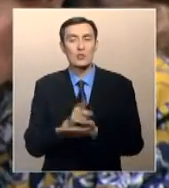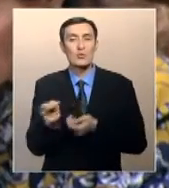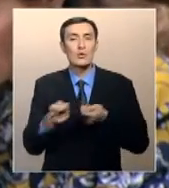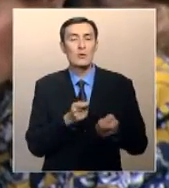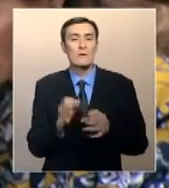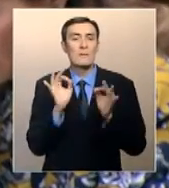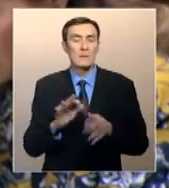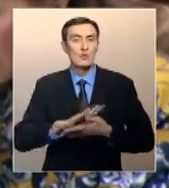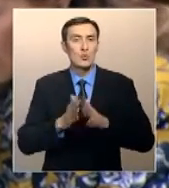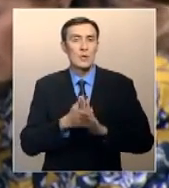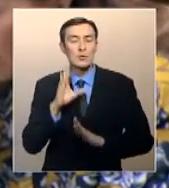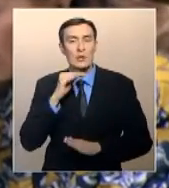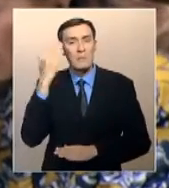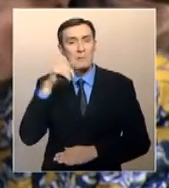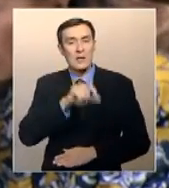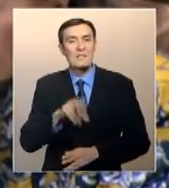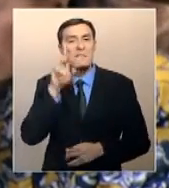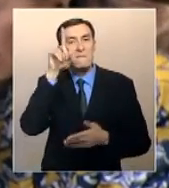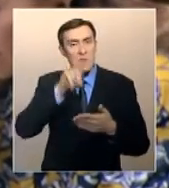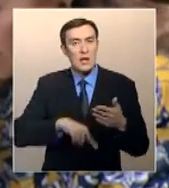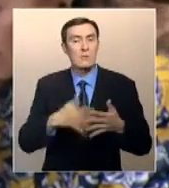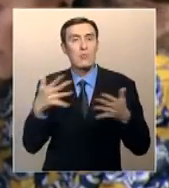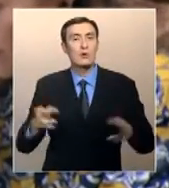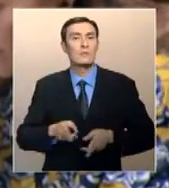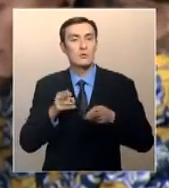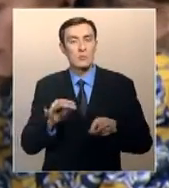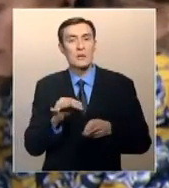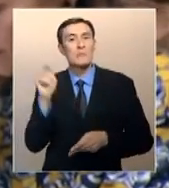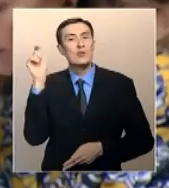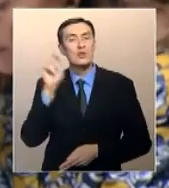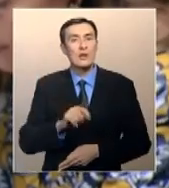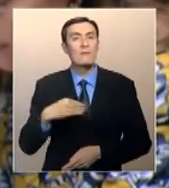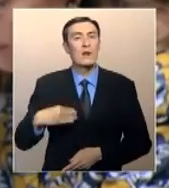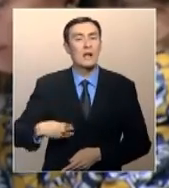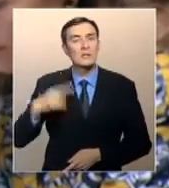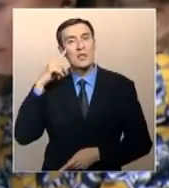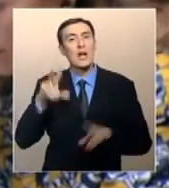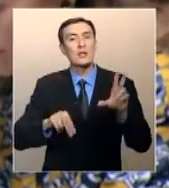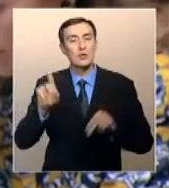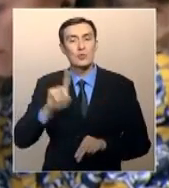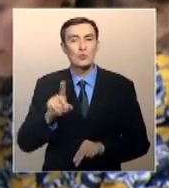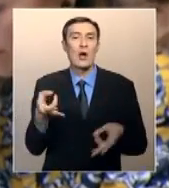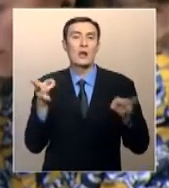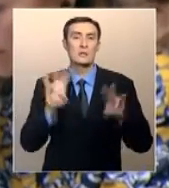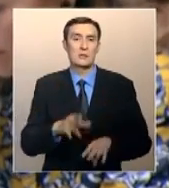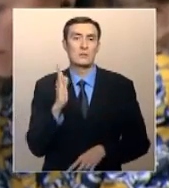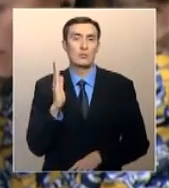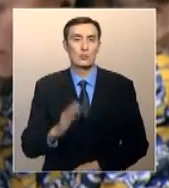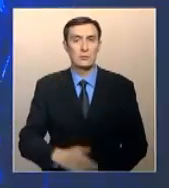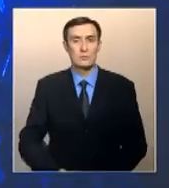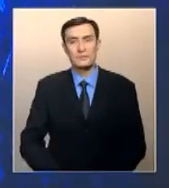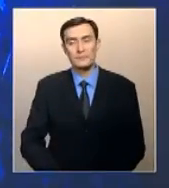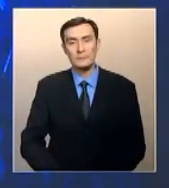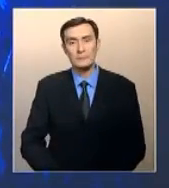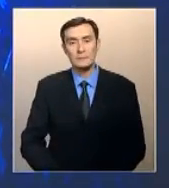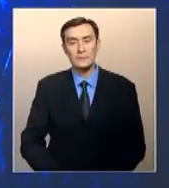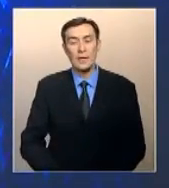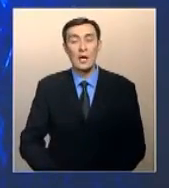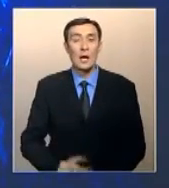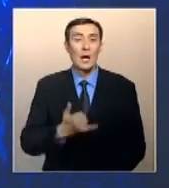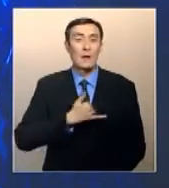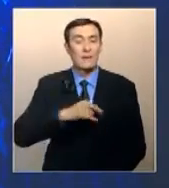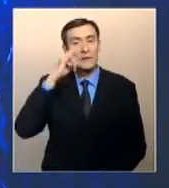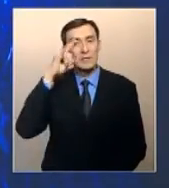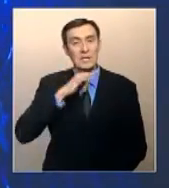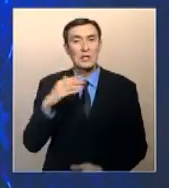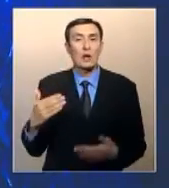урегулировать эту ситуацию, когда мигранты верят этим группировкам и приезжают во Францию с иллюзией возможности здесь остаться. А вот